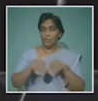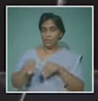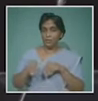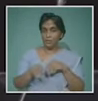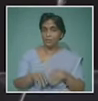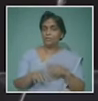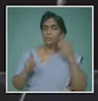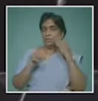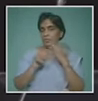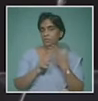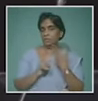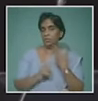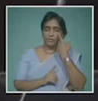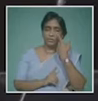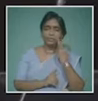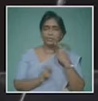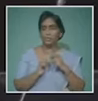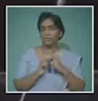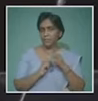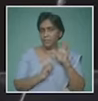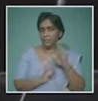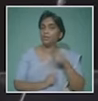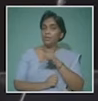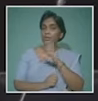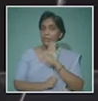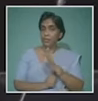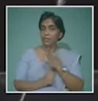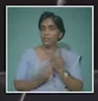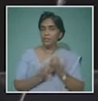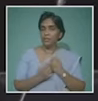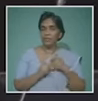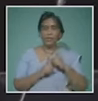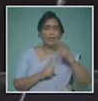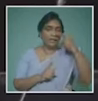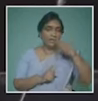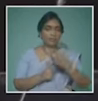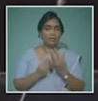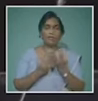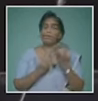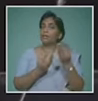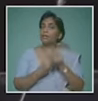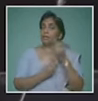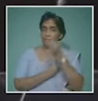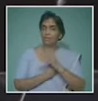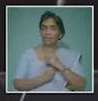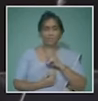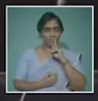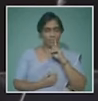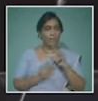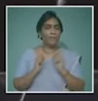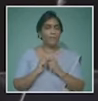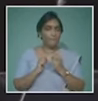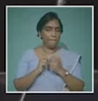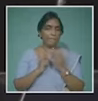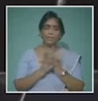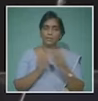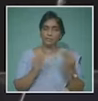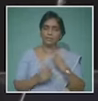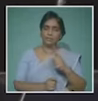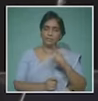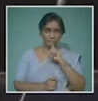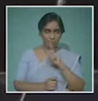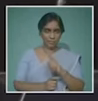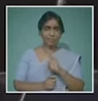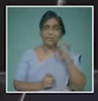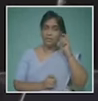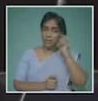இருக்கு, அவர்களுக்கு தேவையான டீசல் வசதிகளையும் செய்து அவர்களுடைய பிரச்சனையை தீர்க்க வேண்டும் என்றும், அதே போல பயங்கரவாத தடுப்பு சட்டம்